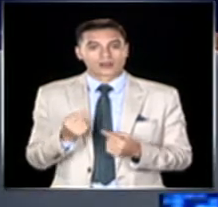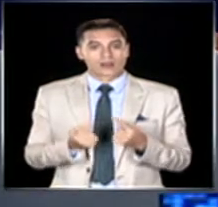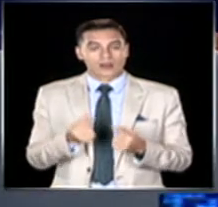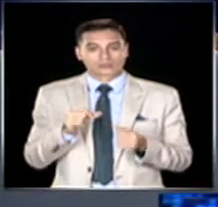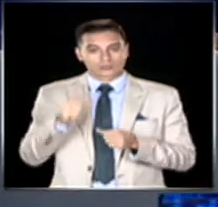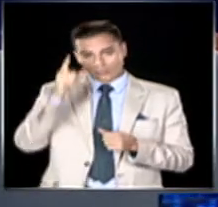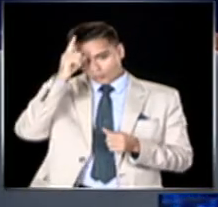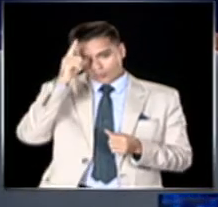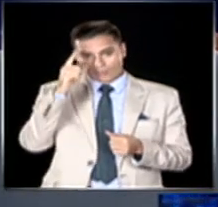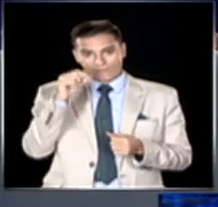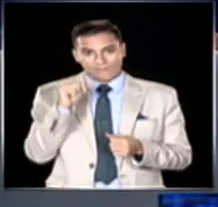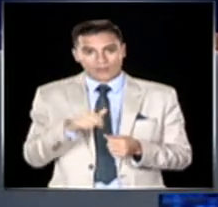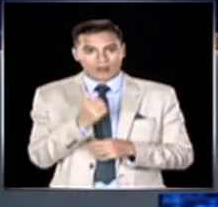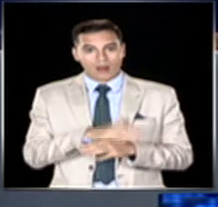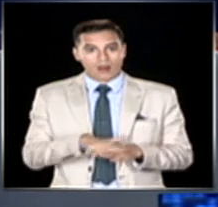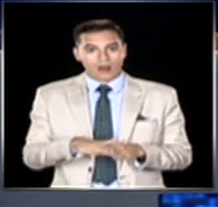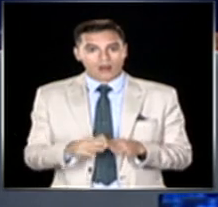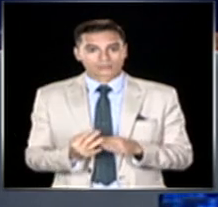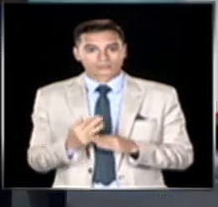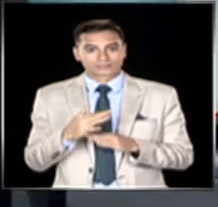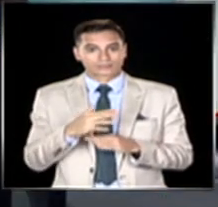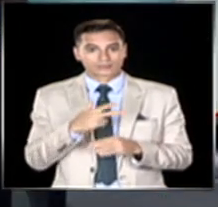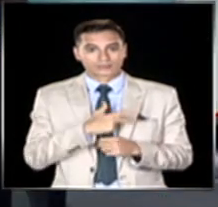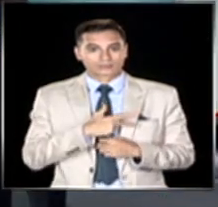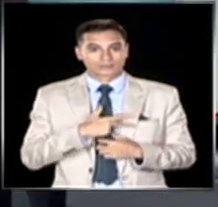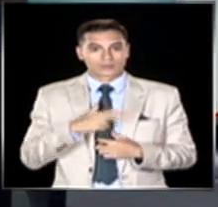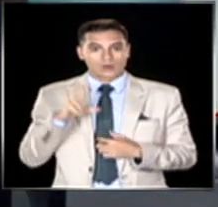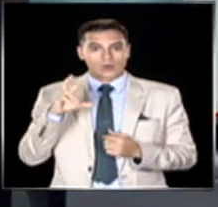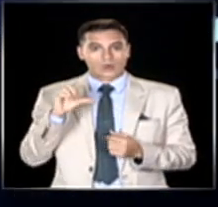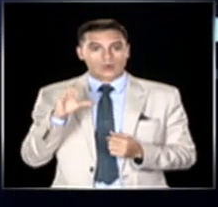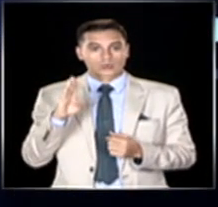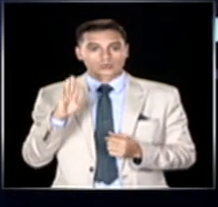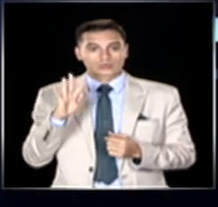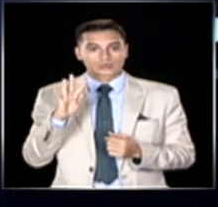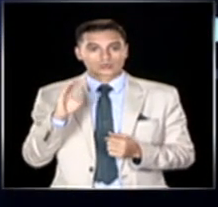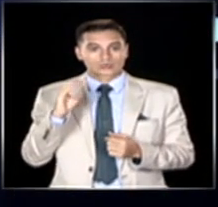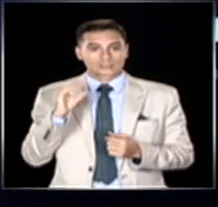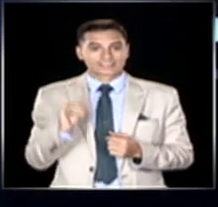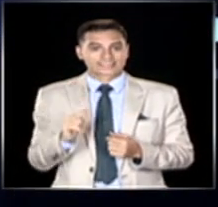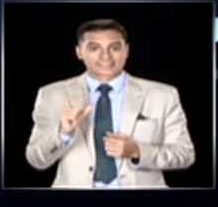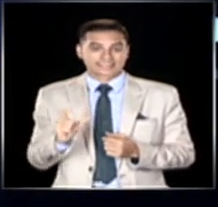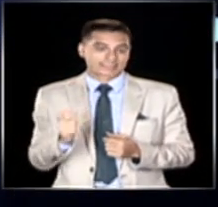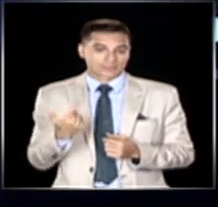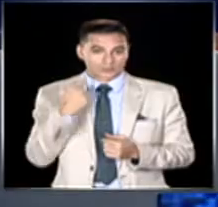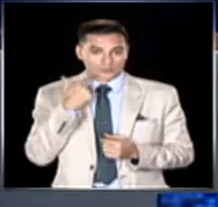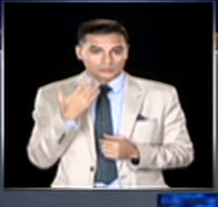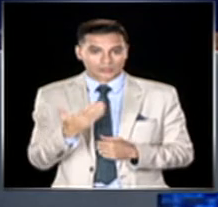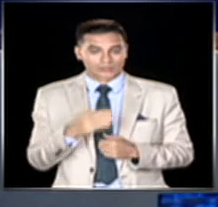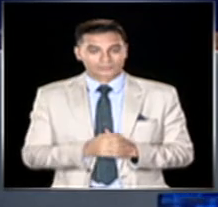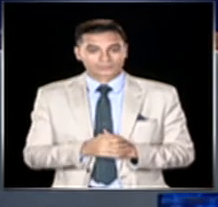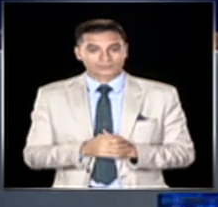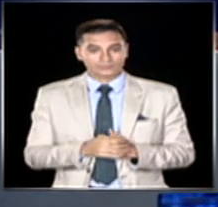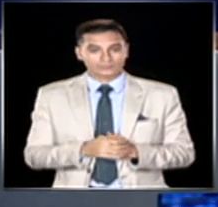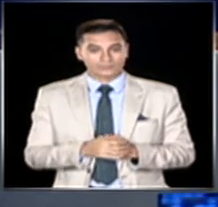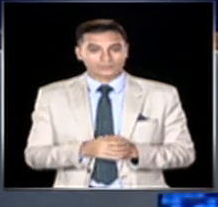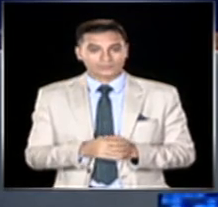في القشرة الأرضية؟ أكسجين. أكسجين. الأكسجين. السيليكون. أكسجين. افتكرت نعم عادي انا برضه افتكرت برضه